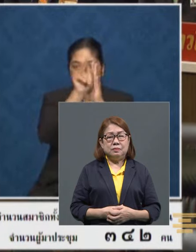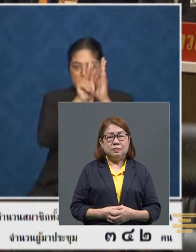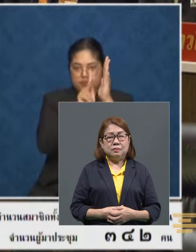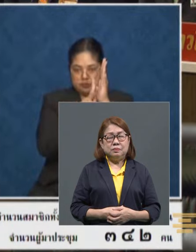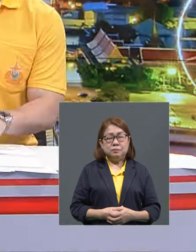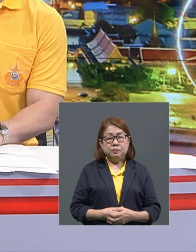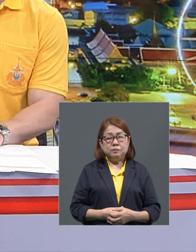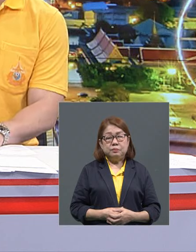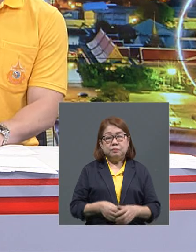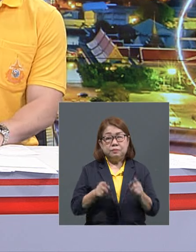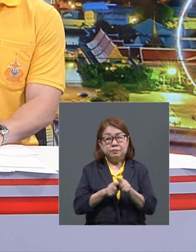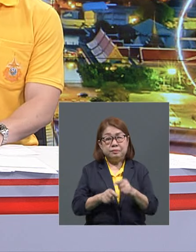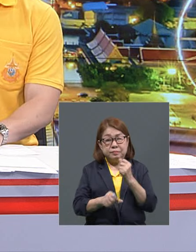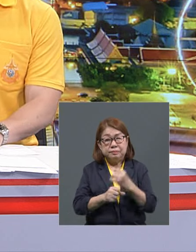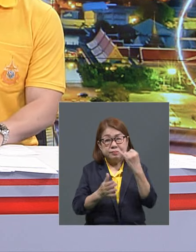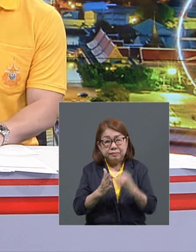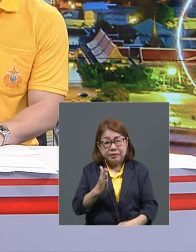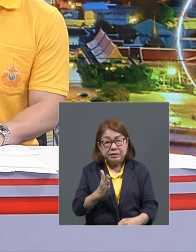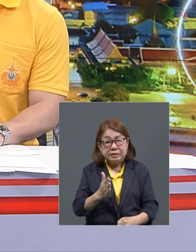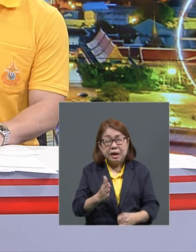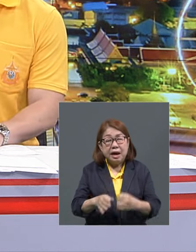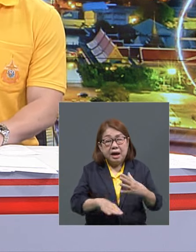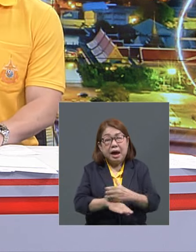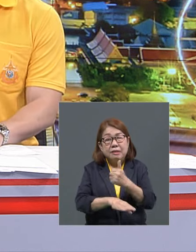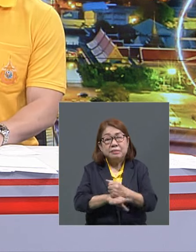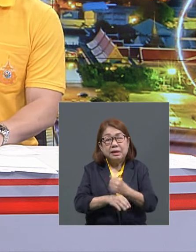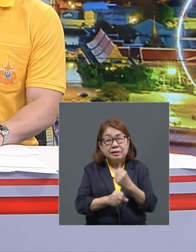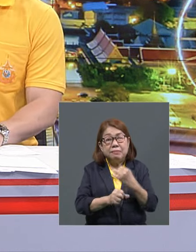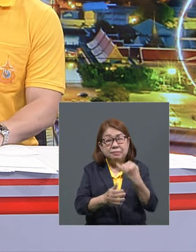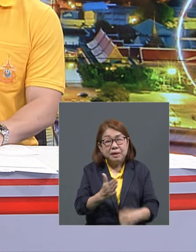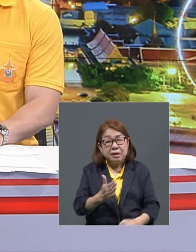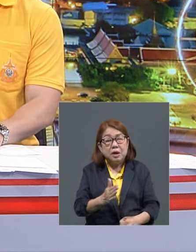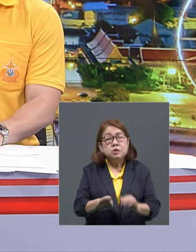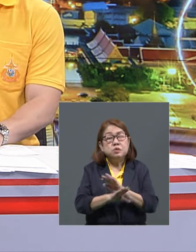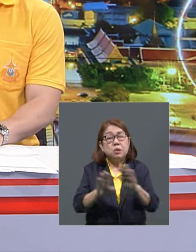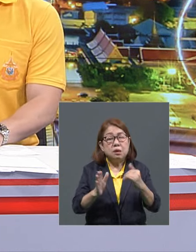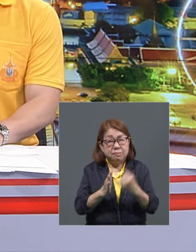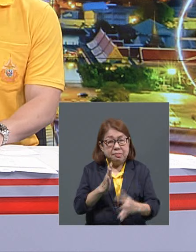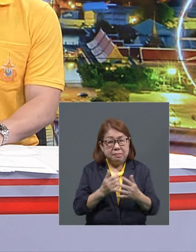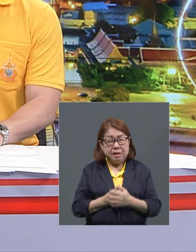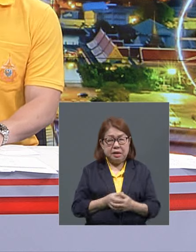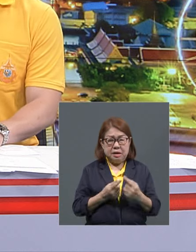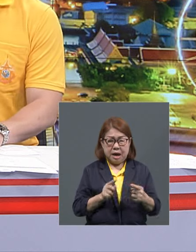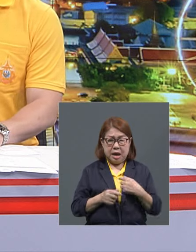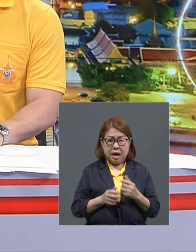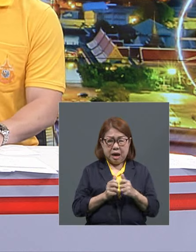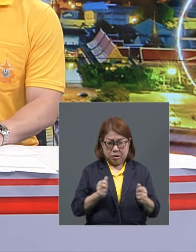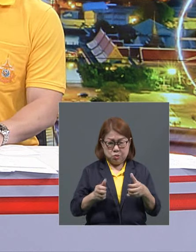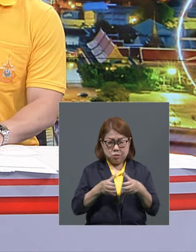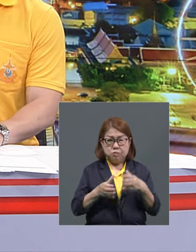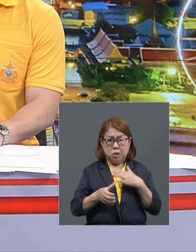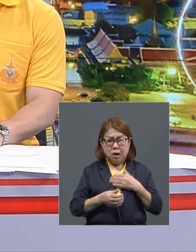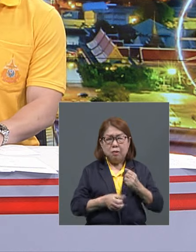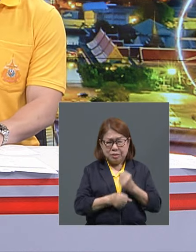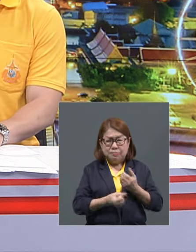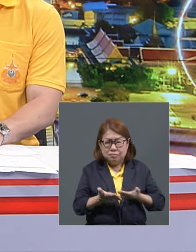อย่างเรื่องนิรโทษกรรมเนี่ยคุณนิกรจำนงวันนี้ก็ออกมาอัปเดตผู้สื่อข่าวนะว่าชั้นอนุกรรมการเขาทำงานไปถึงไหนแล้